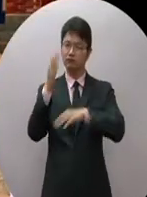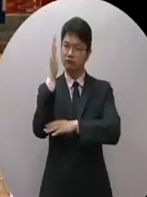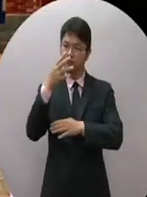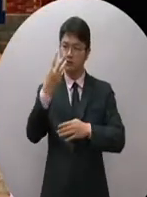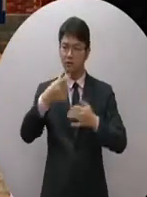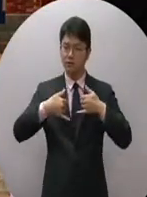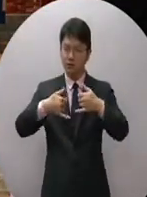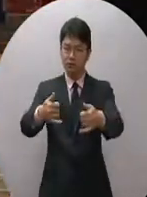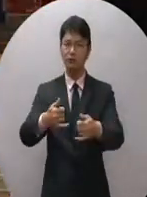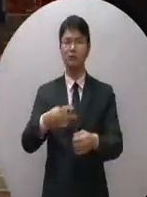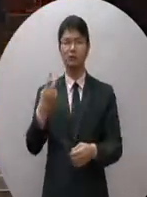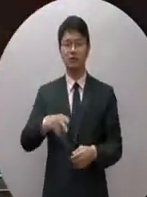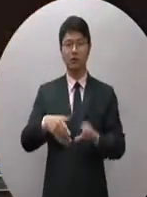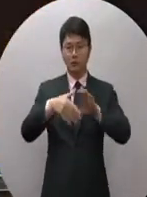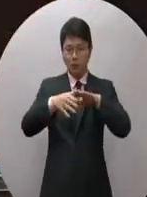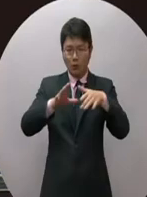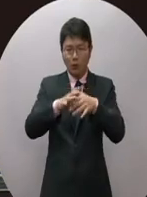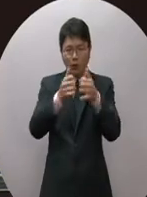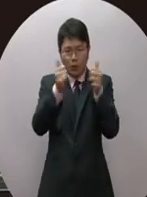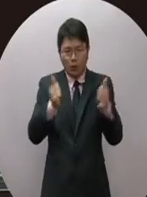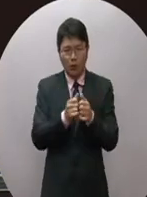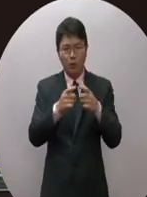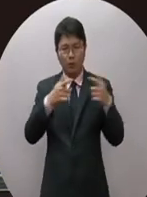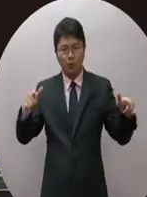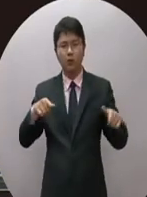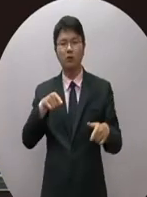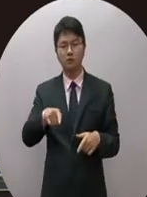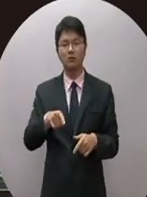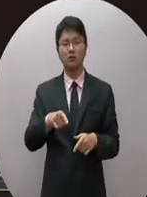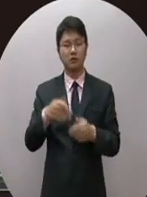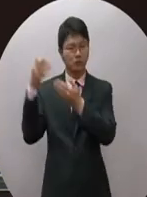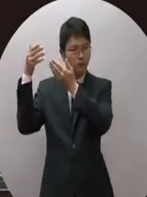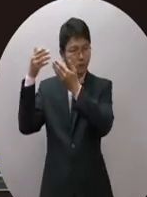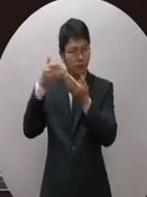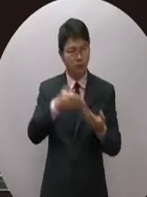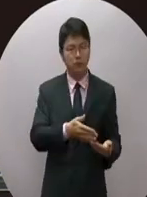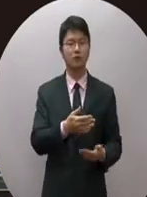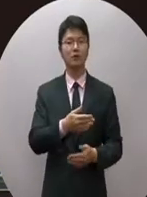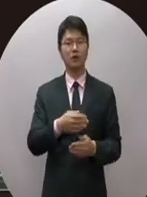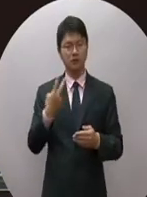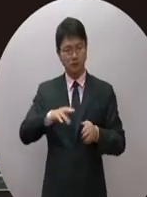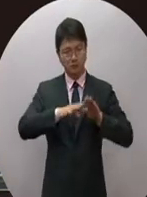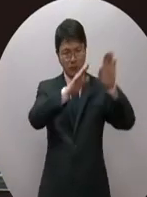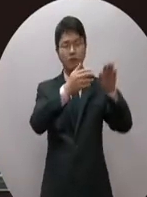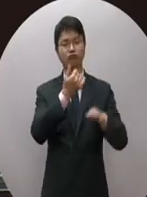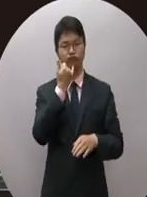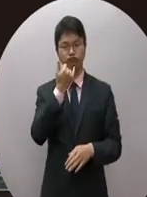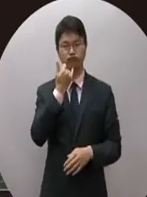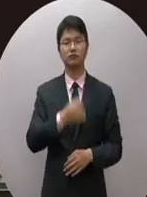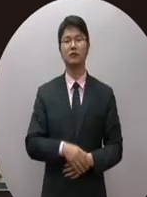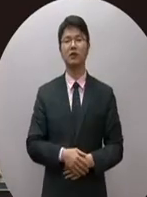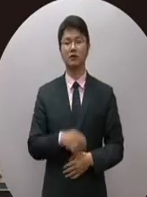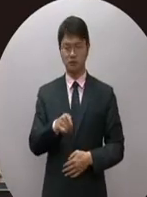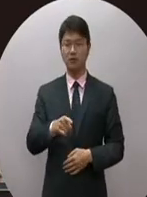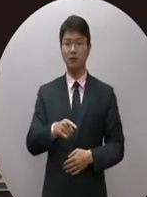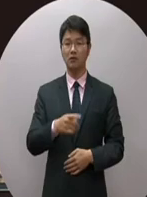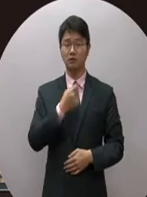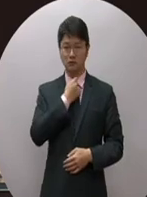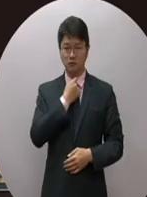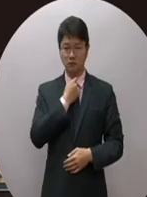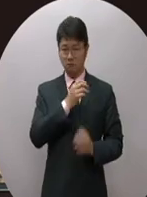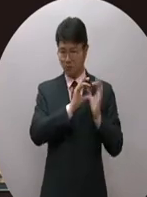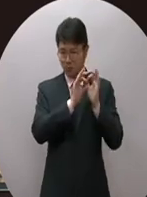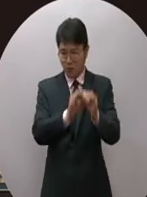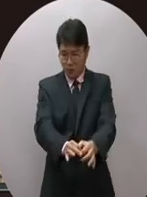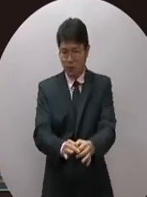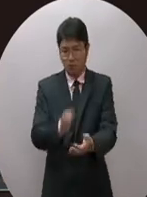策，强化台湾多元的文化传承与发展，这是永远不停的工